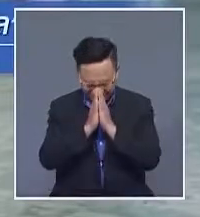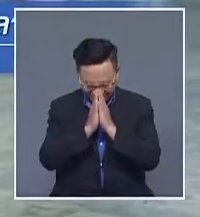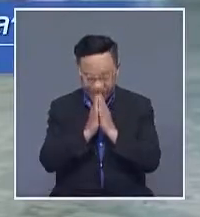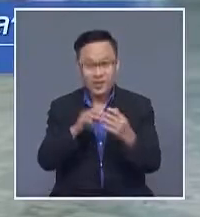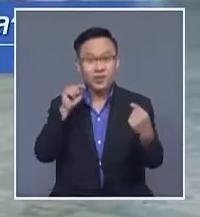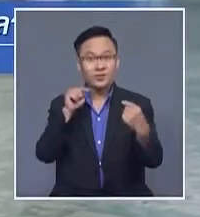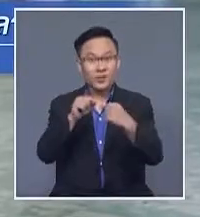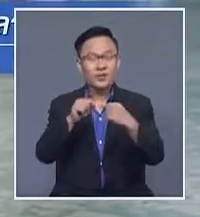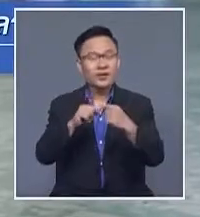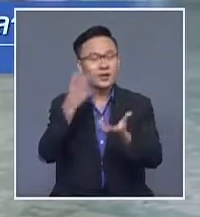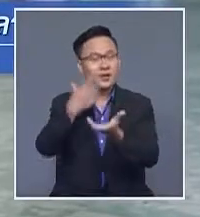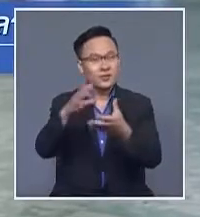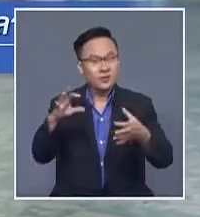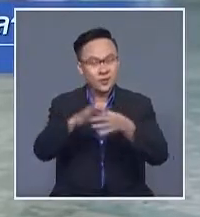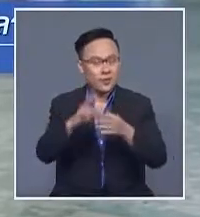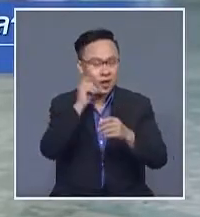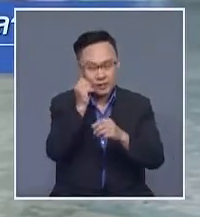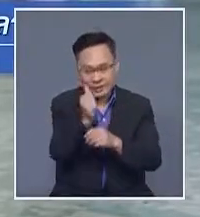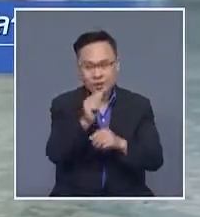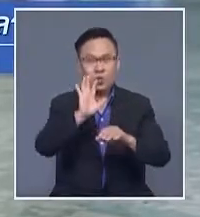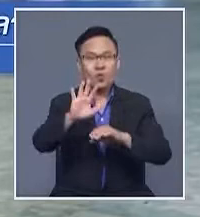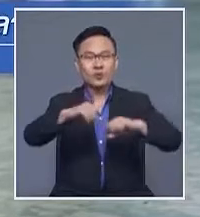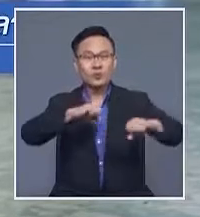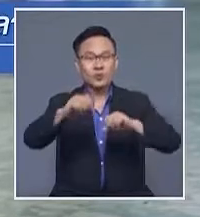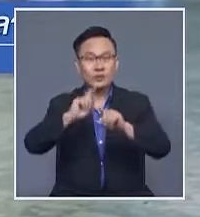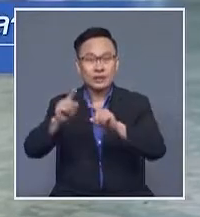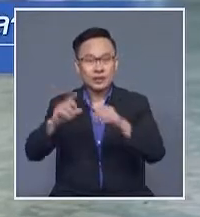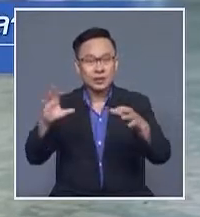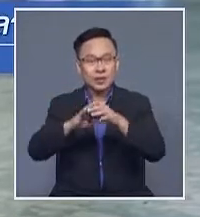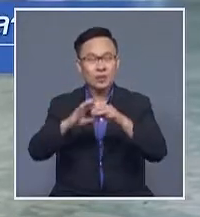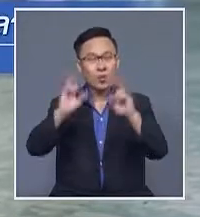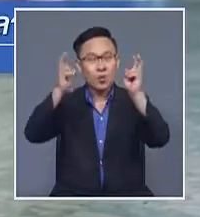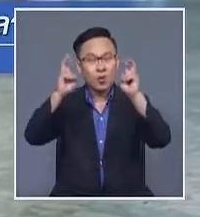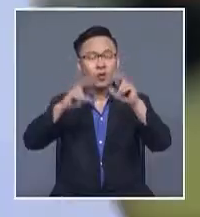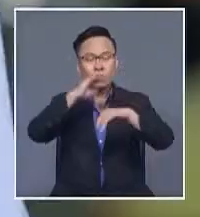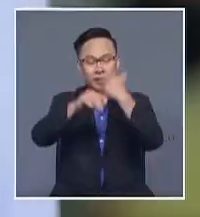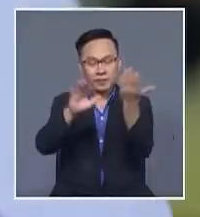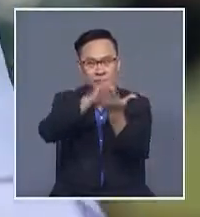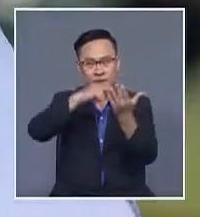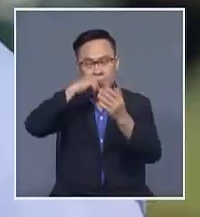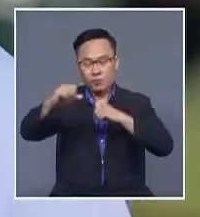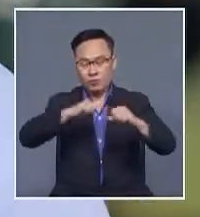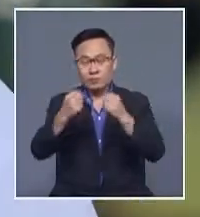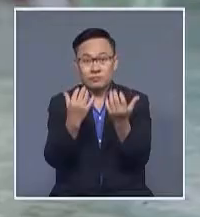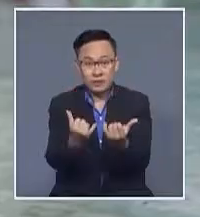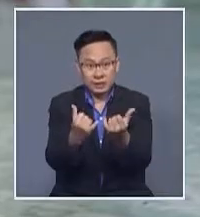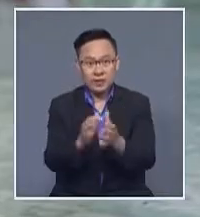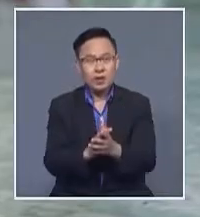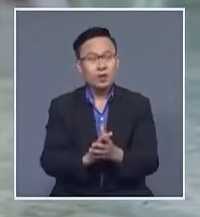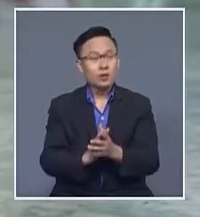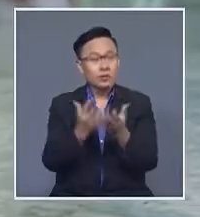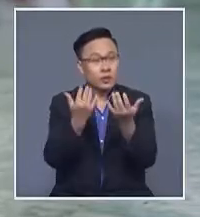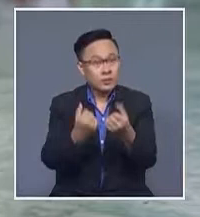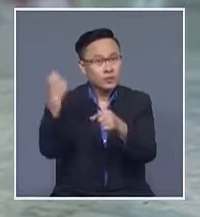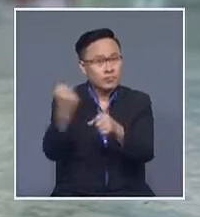สวัสดีค่ะได้เวลารับชมเรื่องราวข่าวสารดีๆในแบบเยาวชนกันแล้วนะคะกับรายการเดินหน้าประเทศไทยไวทีนค่ะที่เห็นอยู่ด้านหลังของเราในตอนนี้นะค